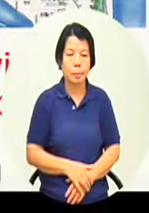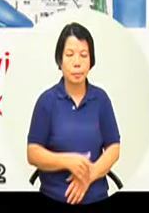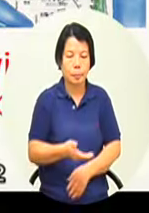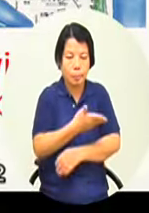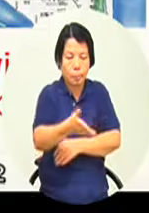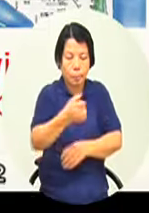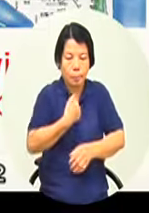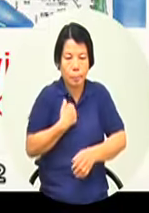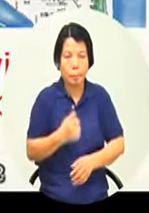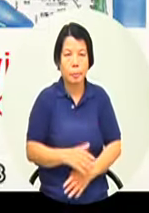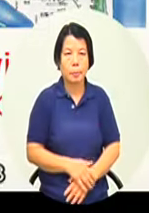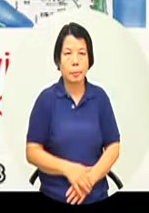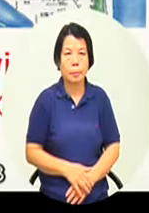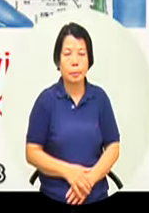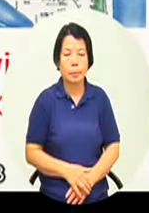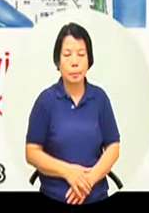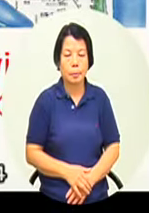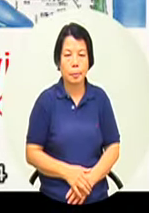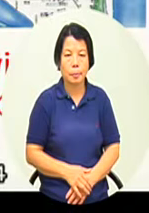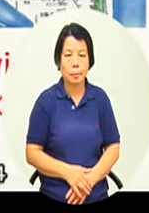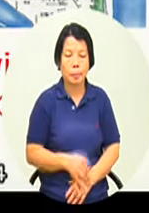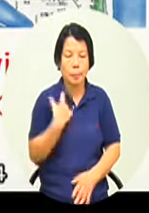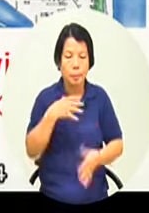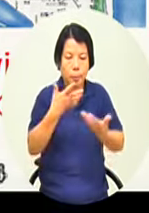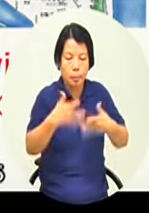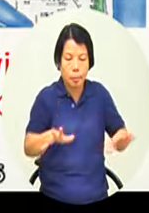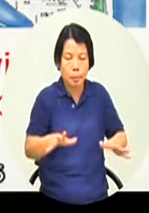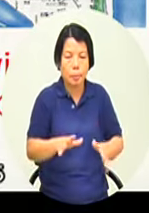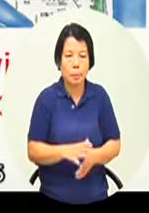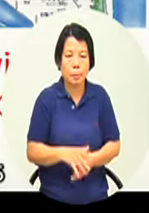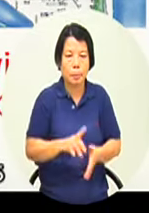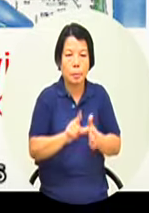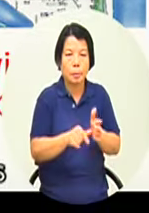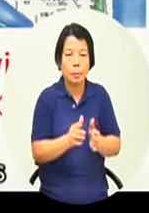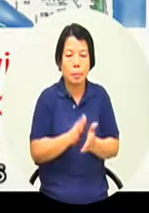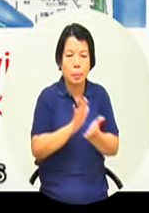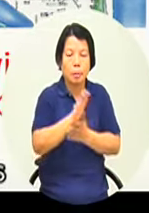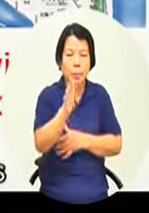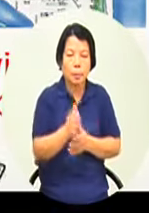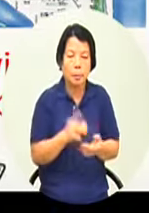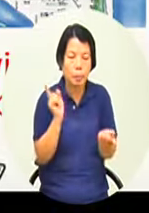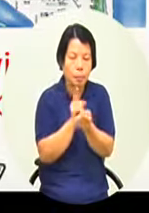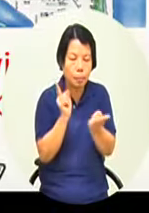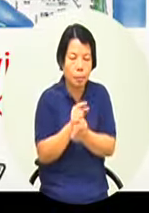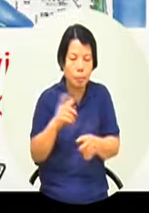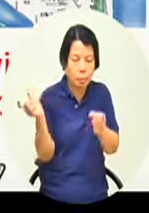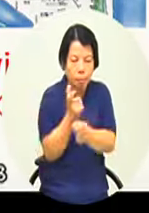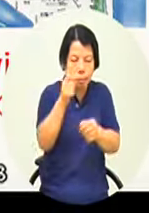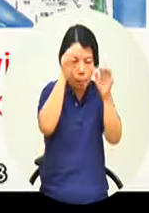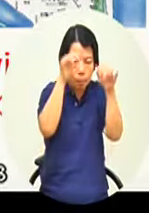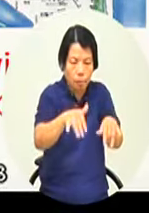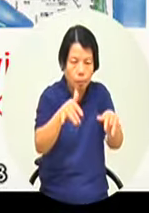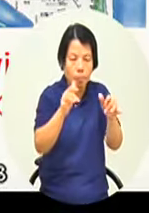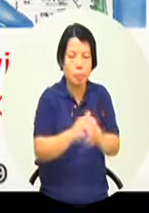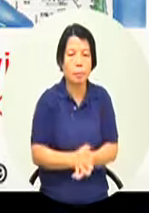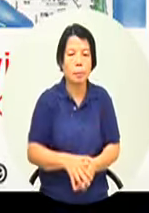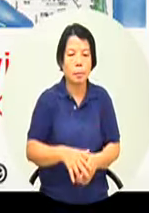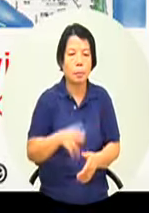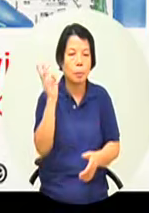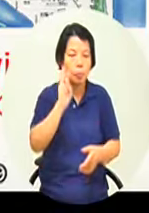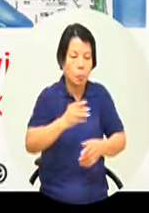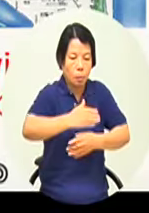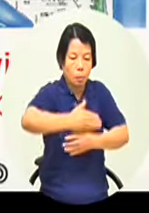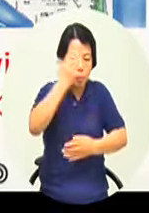们知道说，哎。在很多的时候，尤其未来面临极端气候的状况，水闸门的装